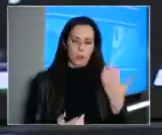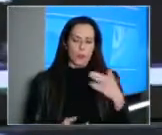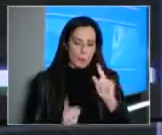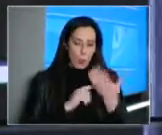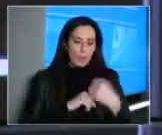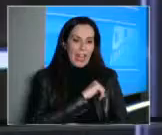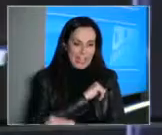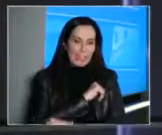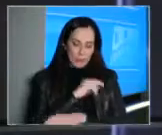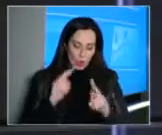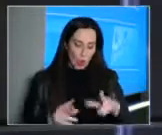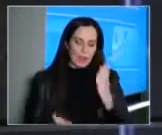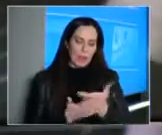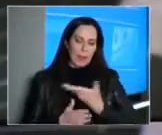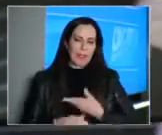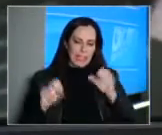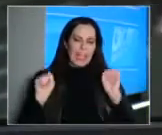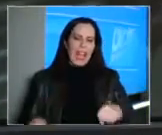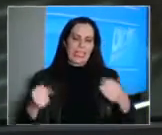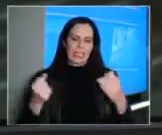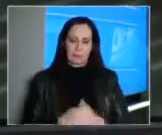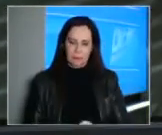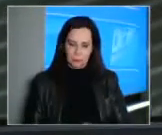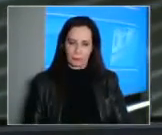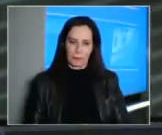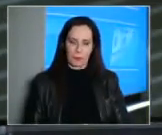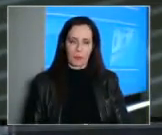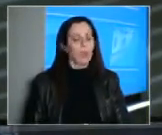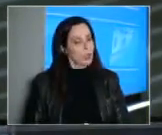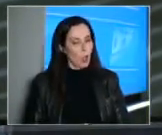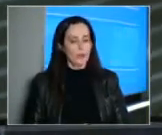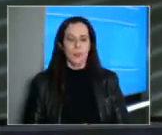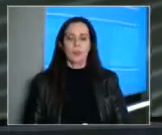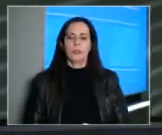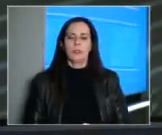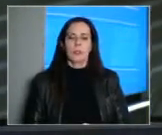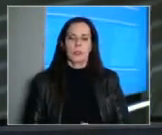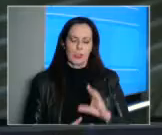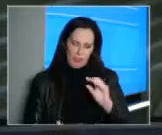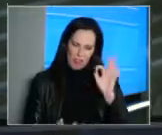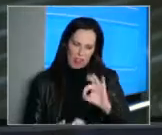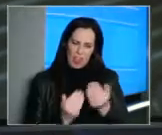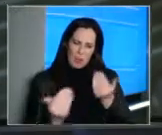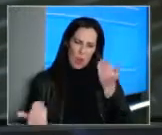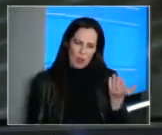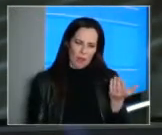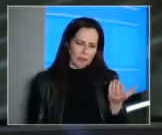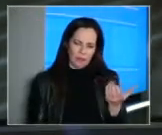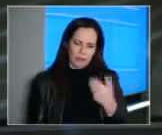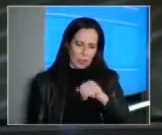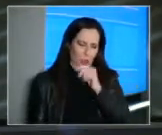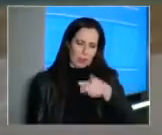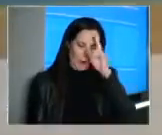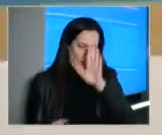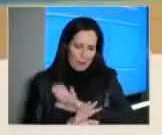יכול למכור את עצמו בתור נשיא פוטנציאלי. טוב, ועדיין בשלב הזה זה אומנם מוקדם, ואני לא מאמר ובטח לא